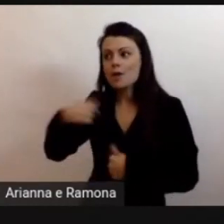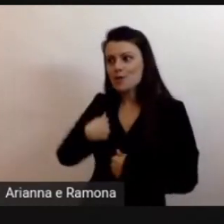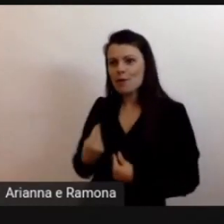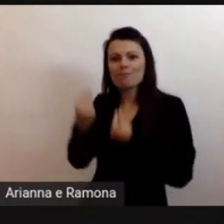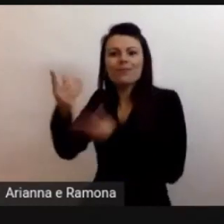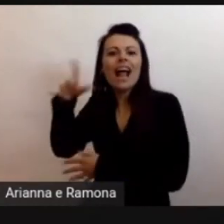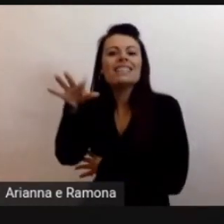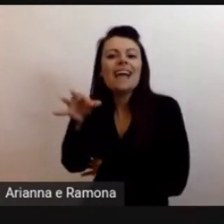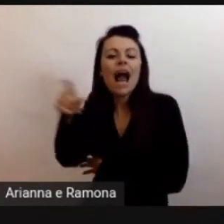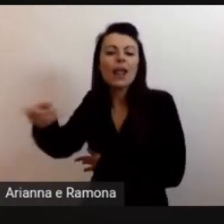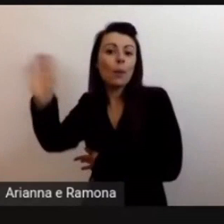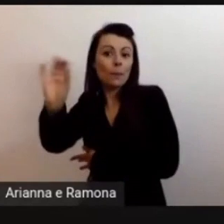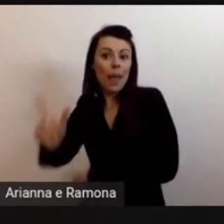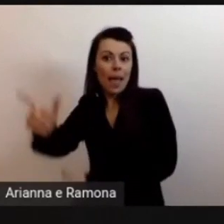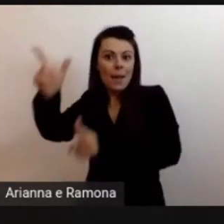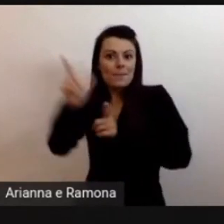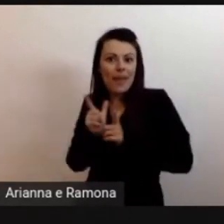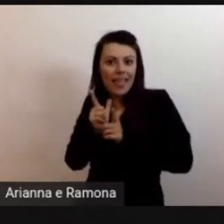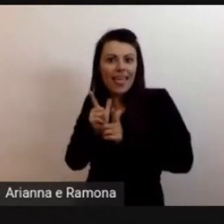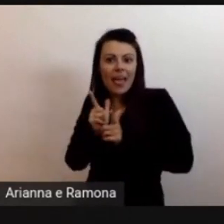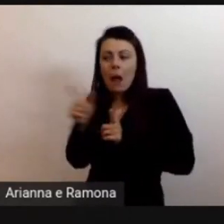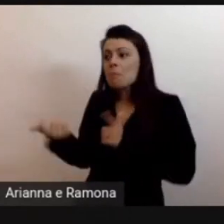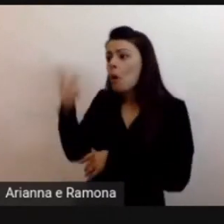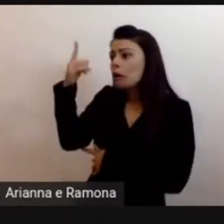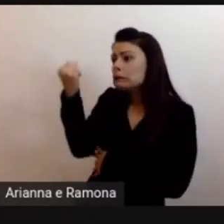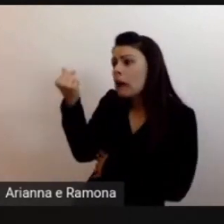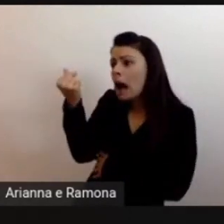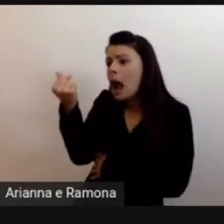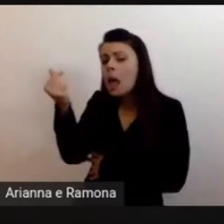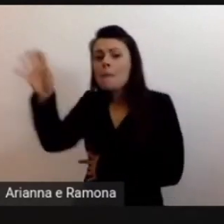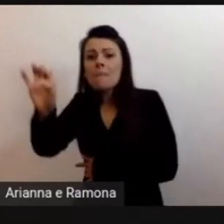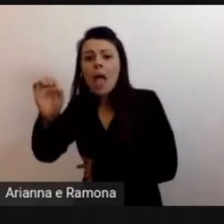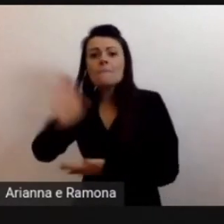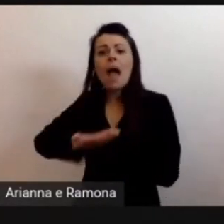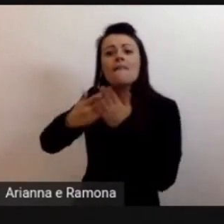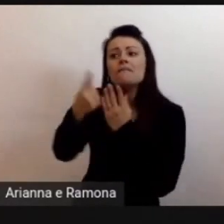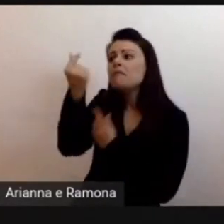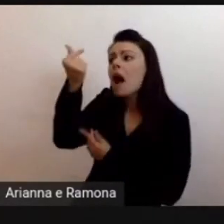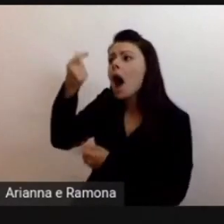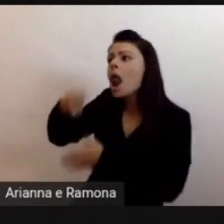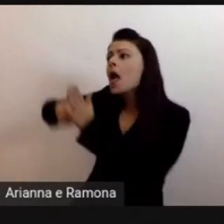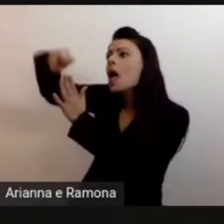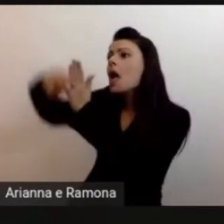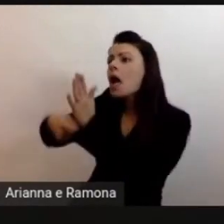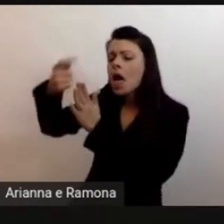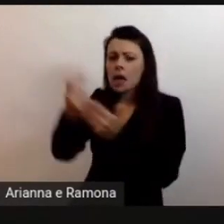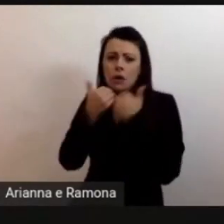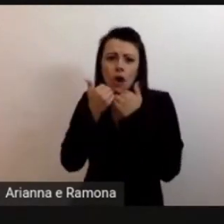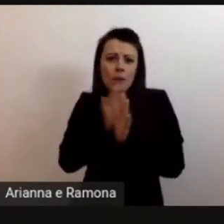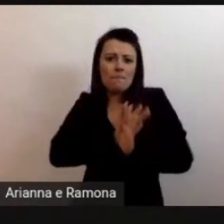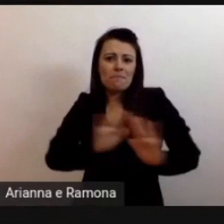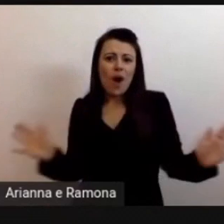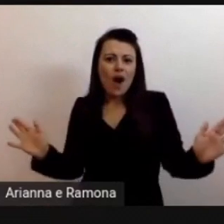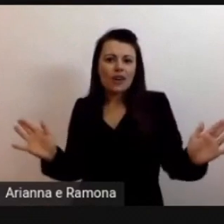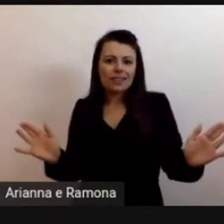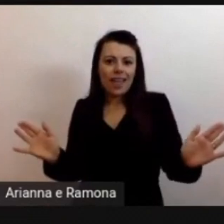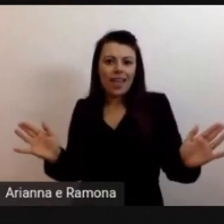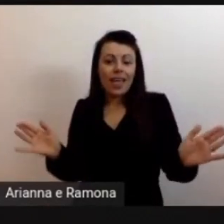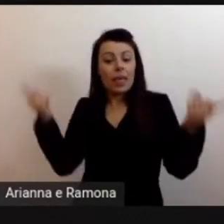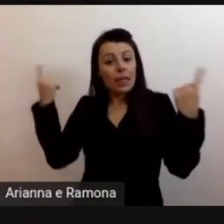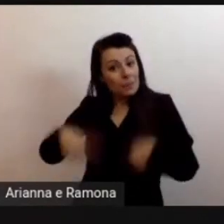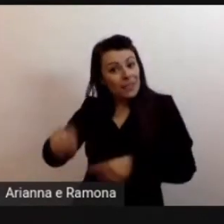senza star gabbana che il sensale derivative 7 viceversa perché lì che poi diventa quando